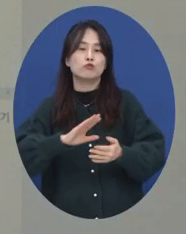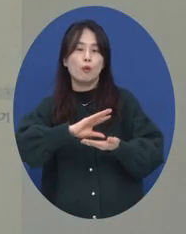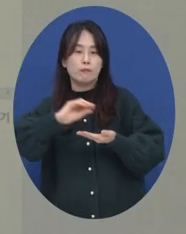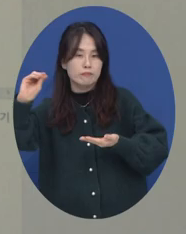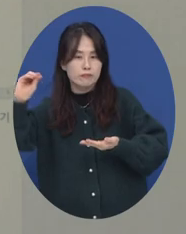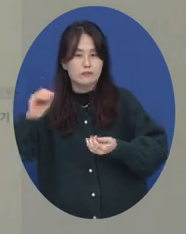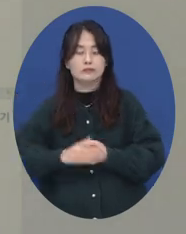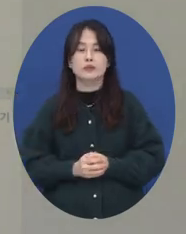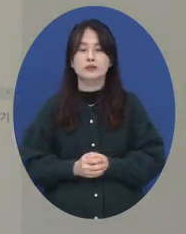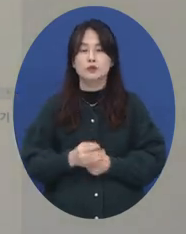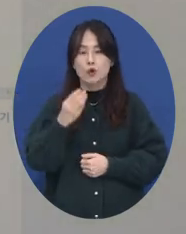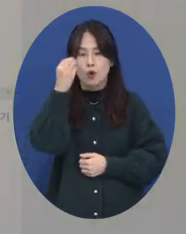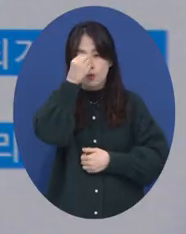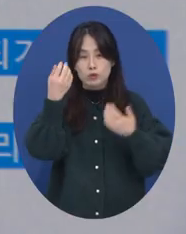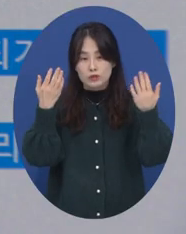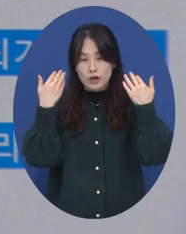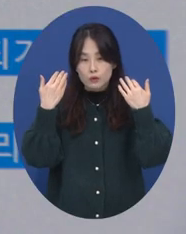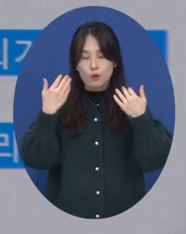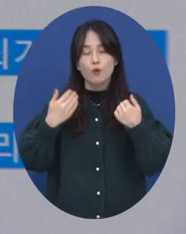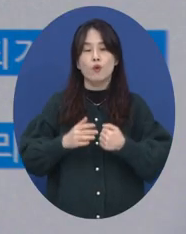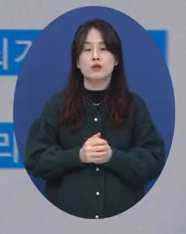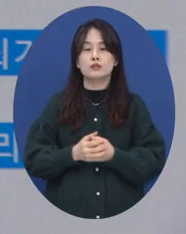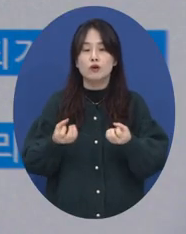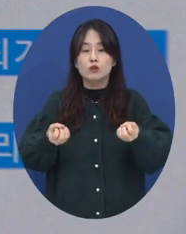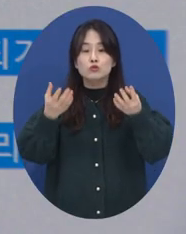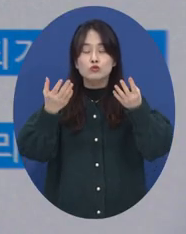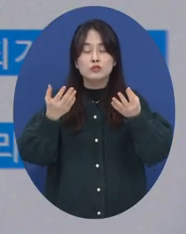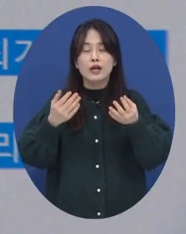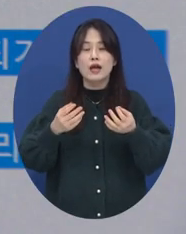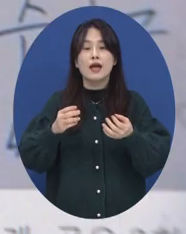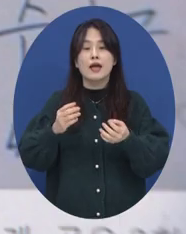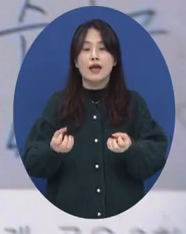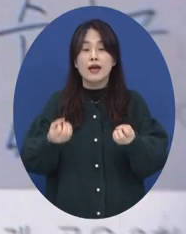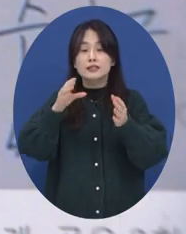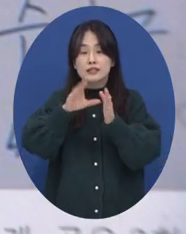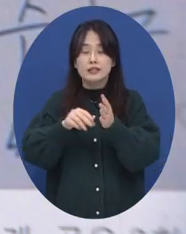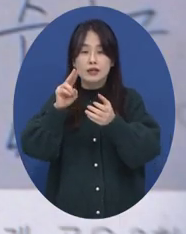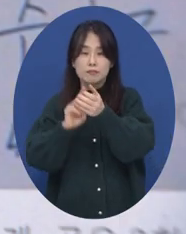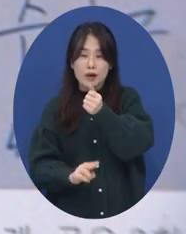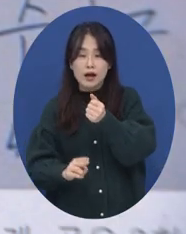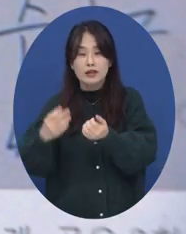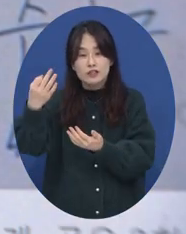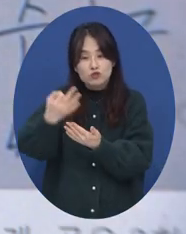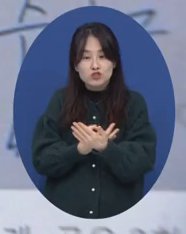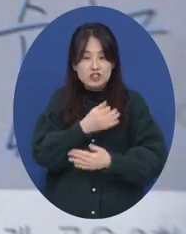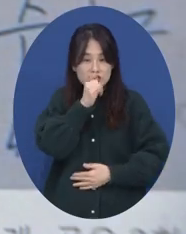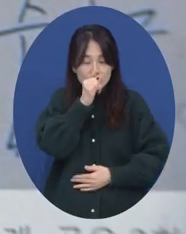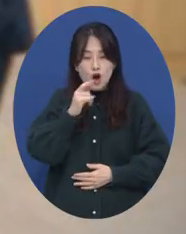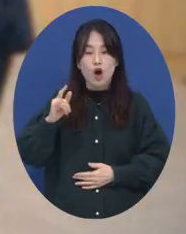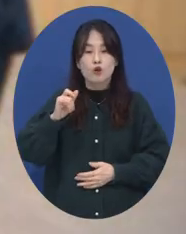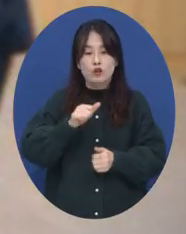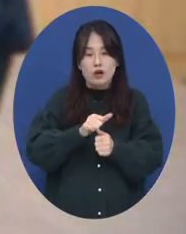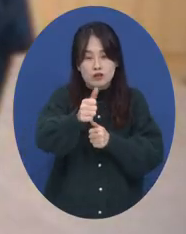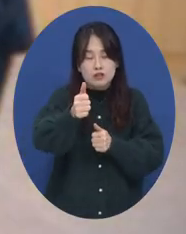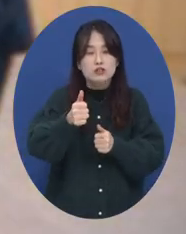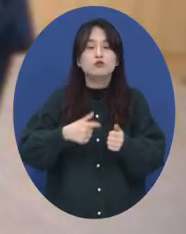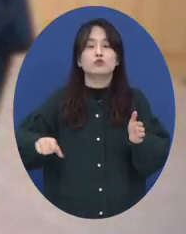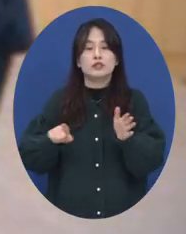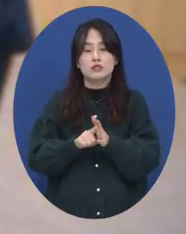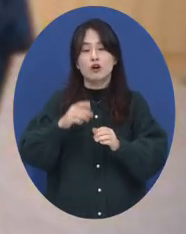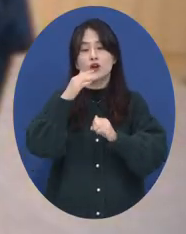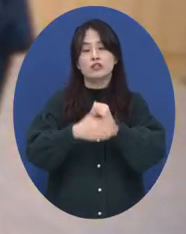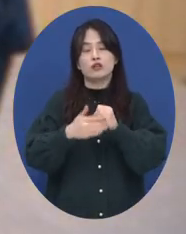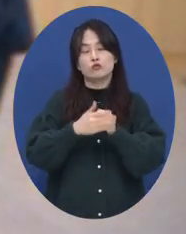도내 한 고등학교에선 학생들이 학교 축제 바자회에서 생긴 수익금을 코로나19 극복을 위해 대구에 써달라며